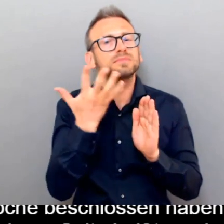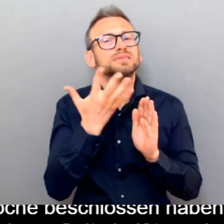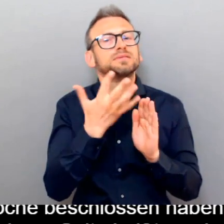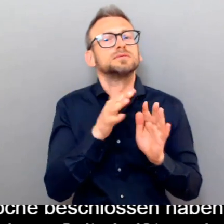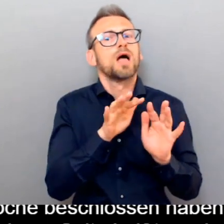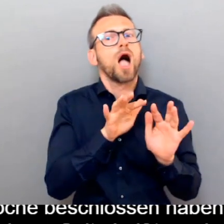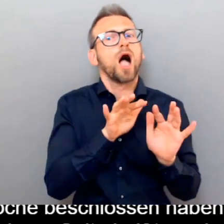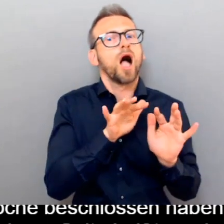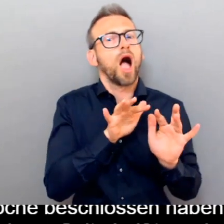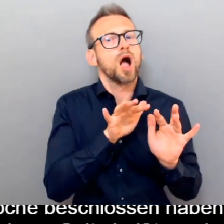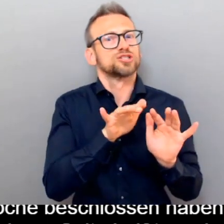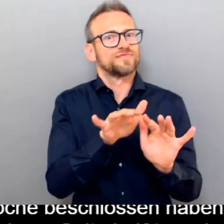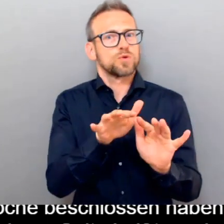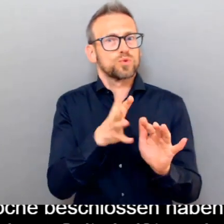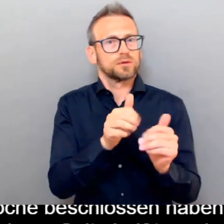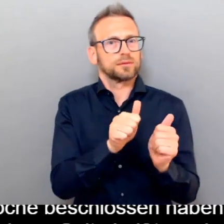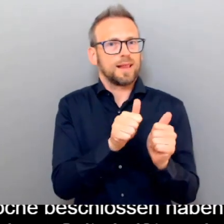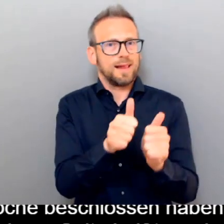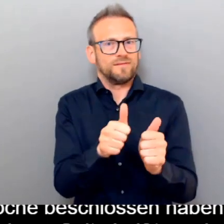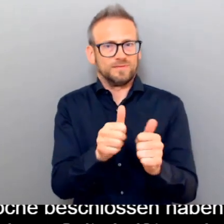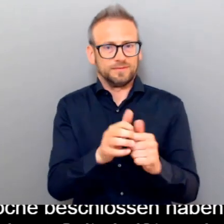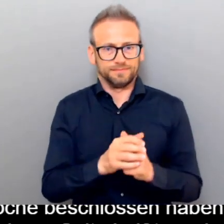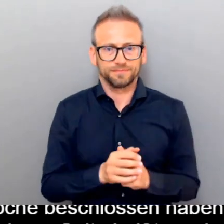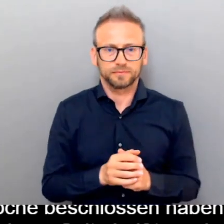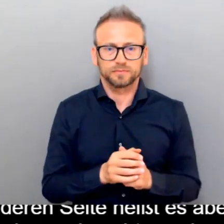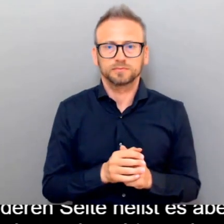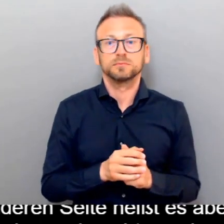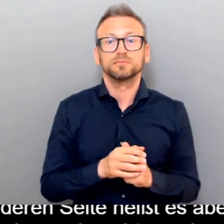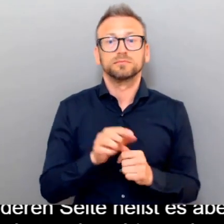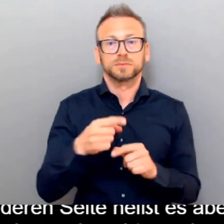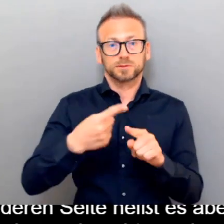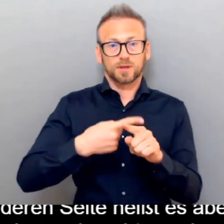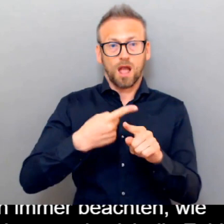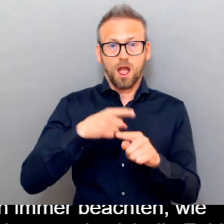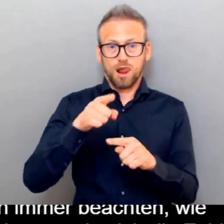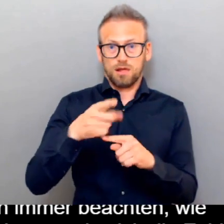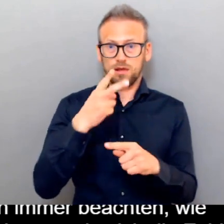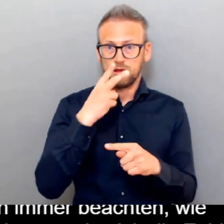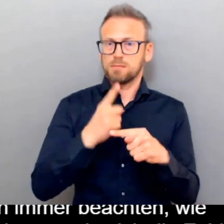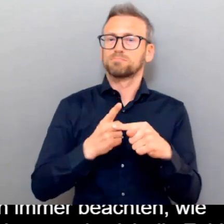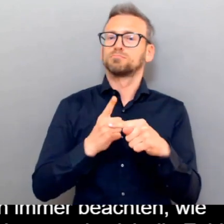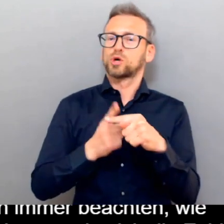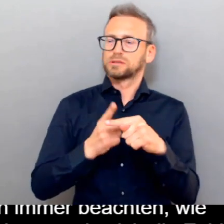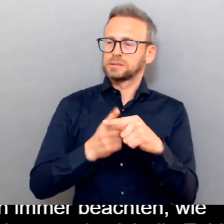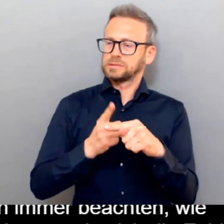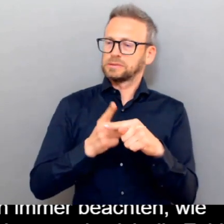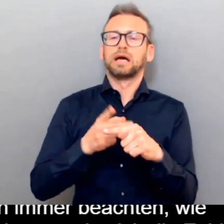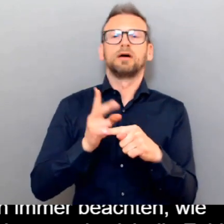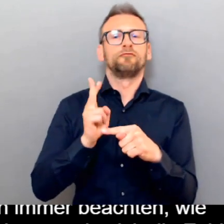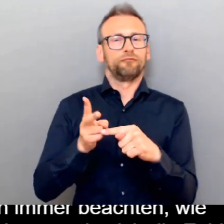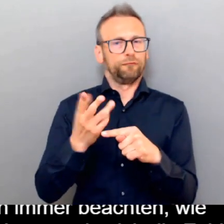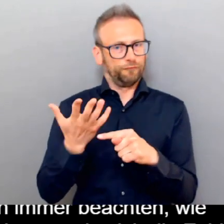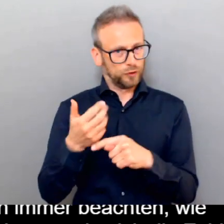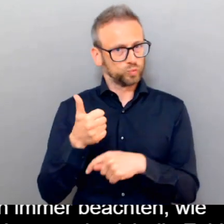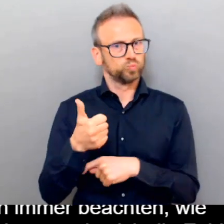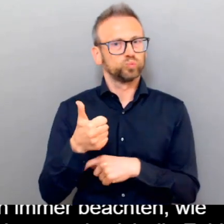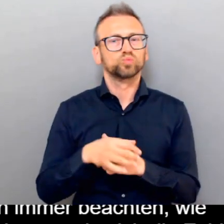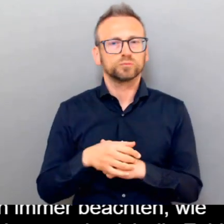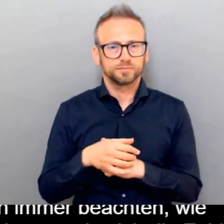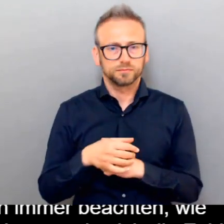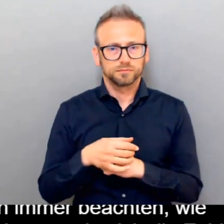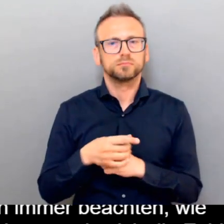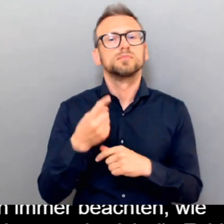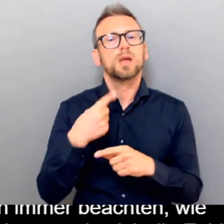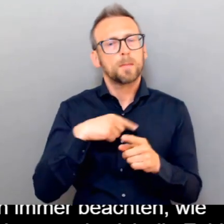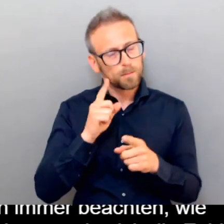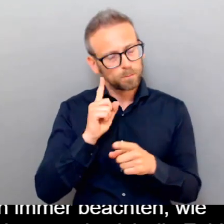Zeitraum von zehn Tagen, um das einschätzen zu können. Also unsere Strategie der Vorsicht und Umsicht bleibt bestehen.